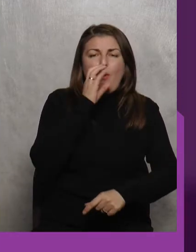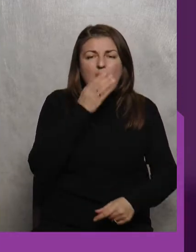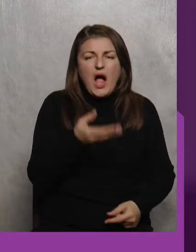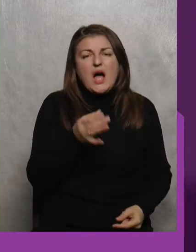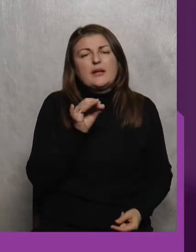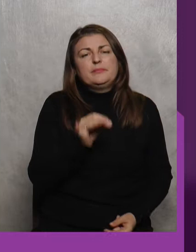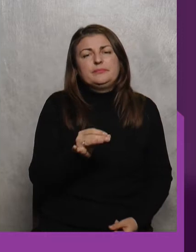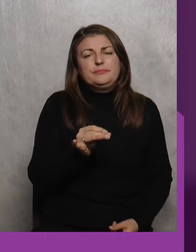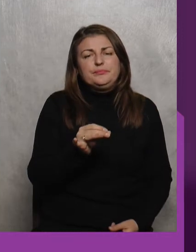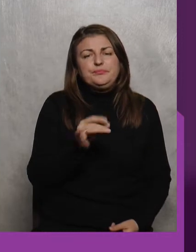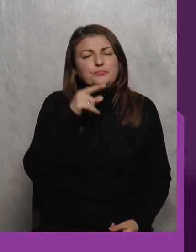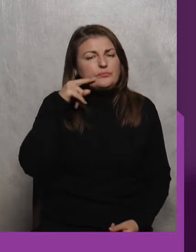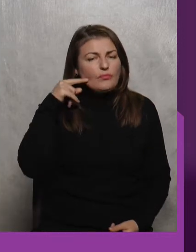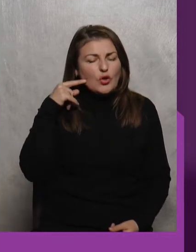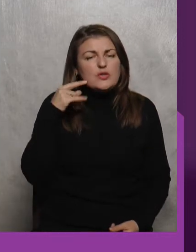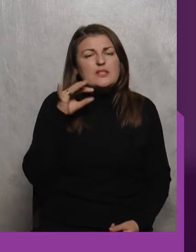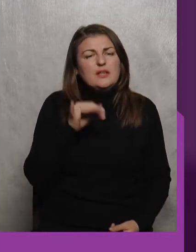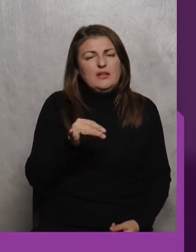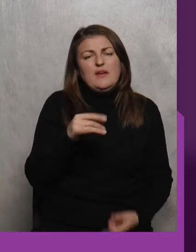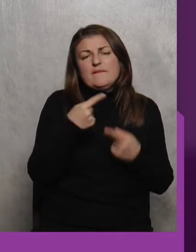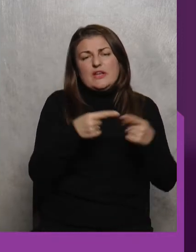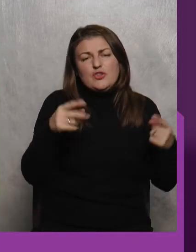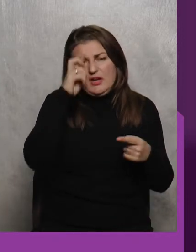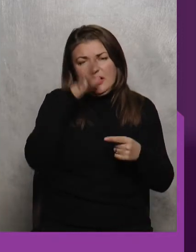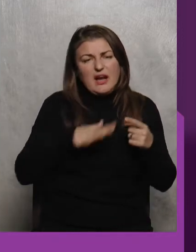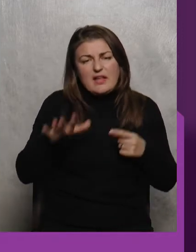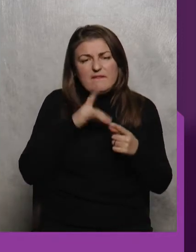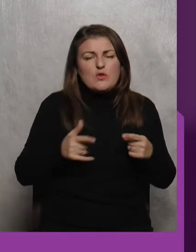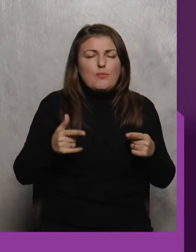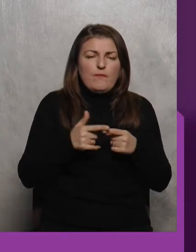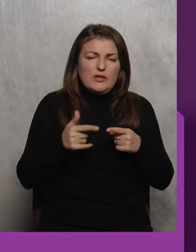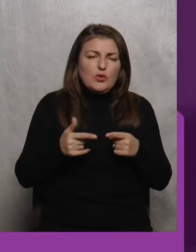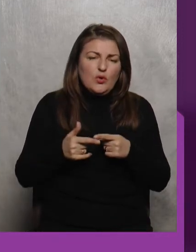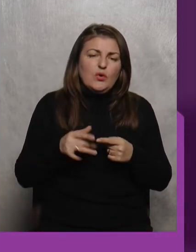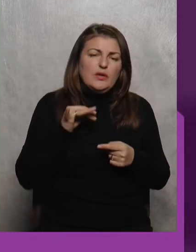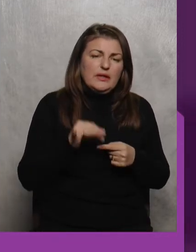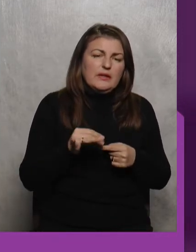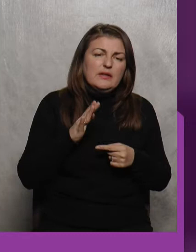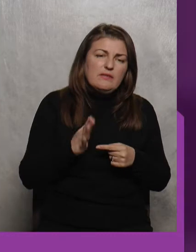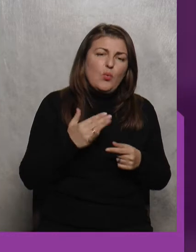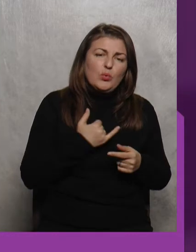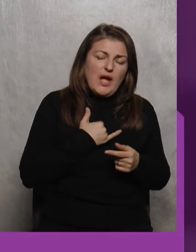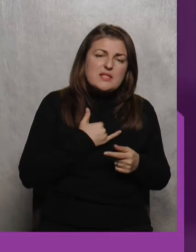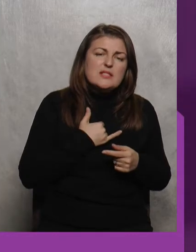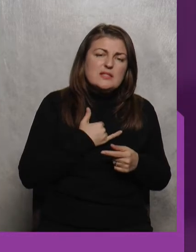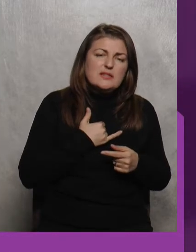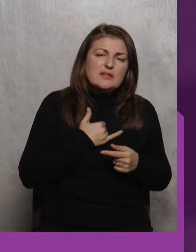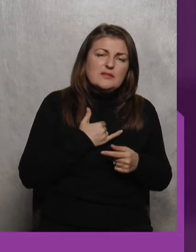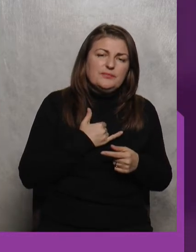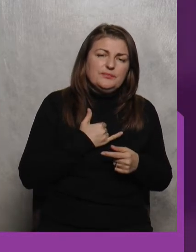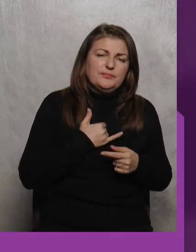в Росії, і в інших країнах, відповідно, і у нас